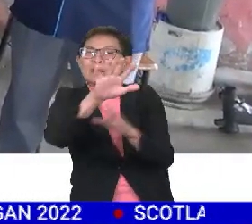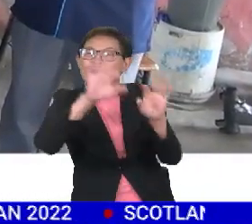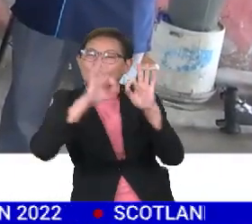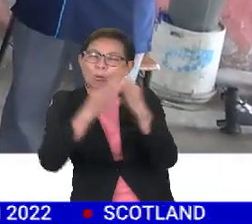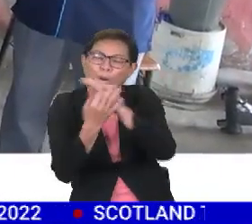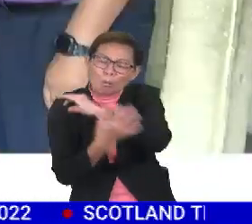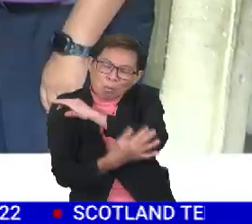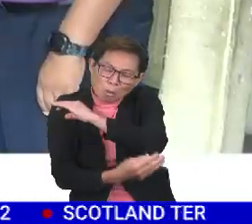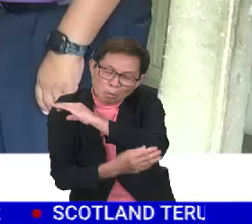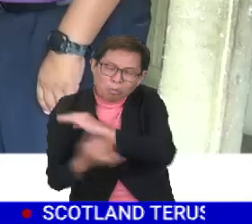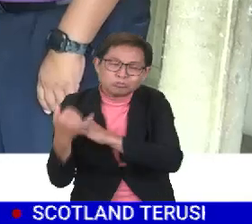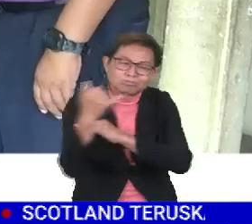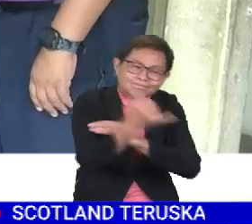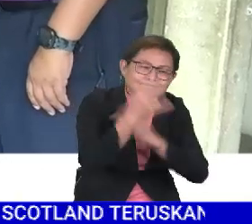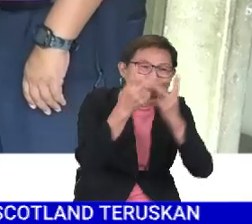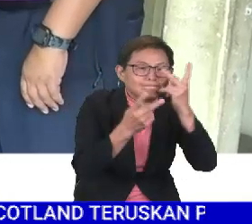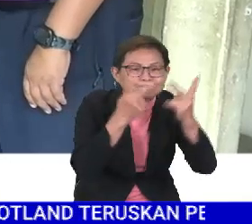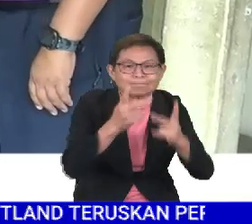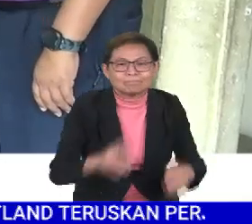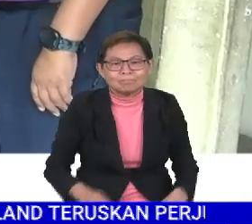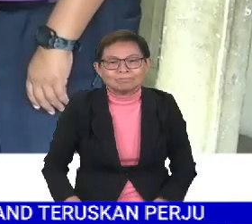kurang berkemampuan.